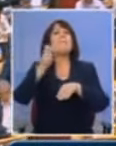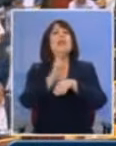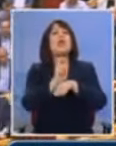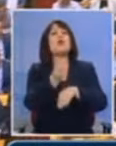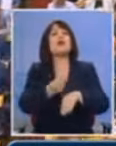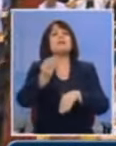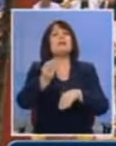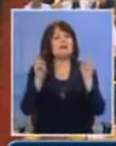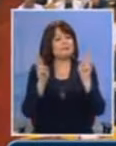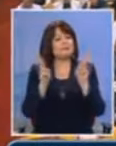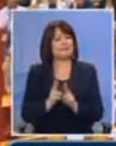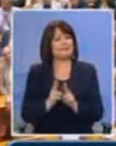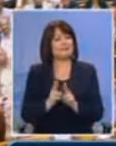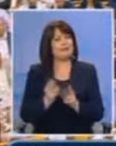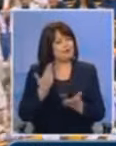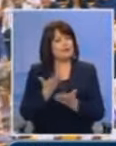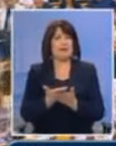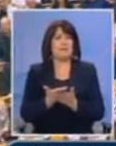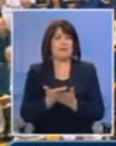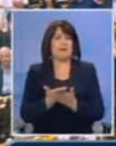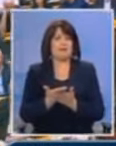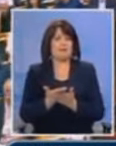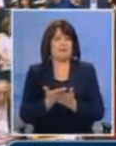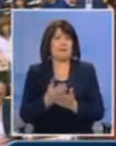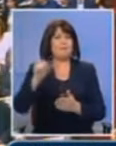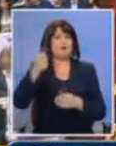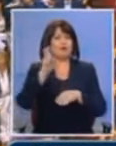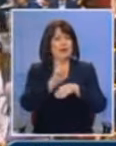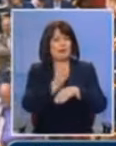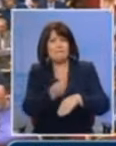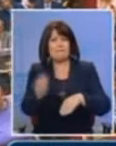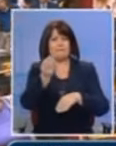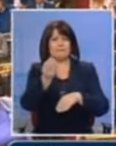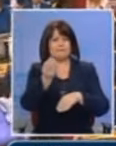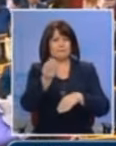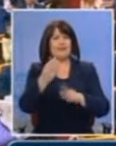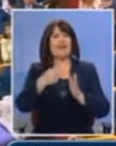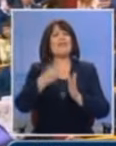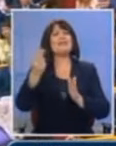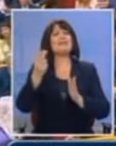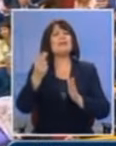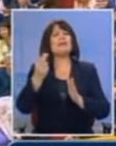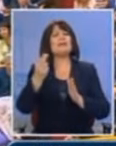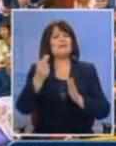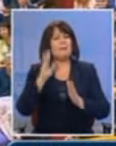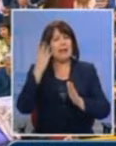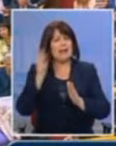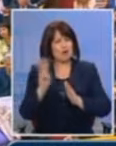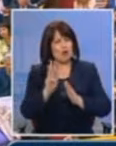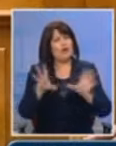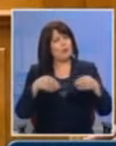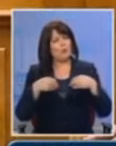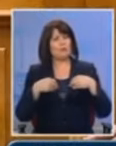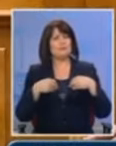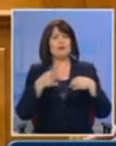πλεονασμάτων, μια μείωση που πλέον αποδέχονται και οι θεσμοί. Διότι